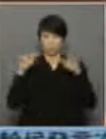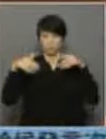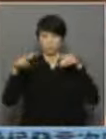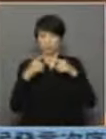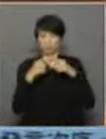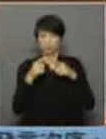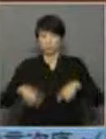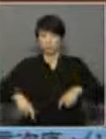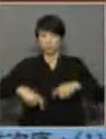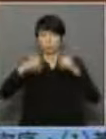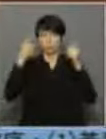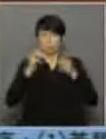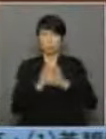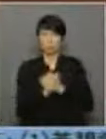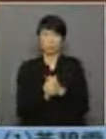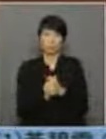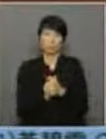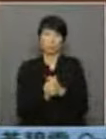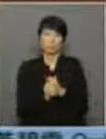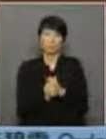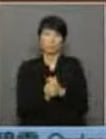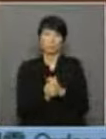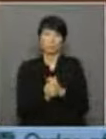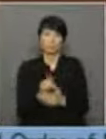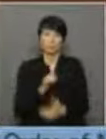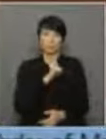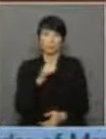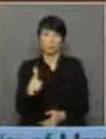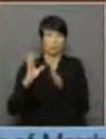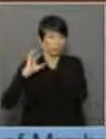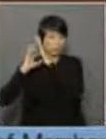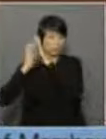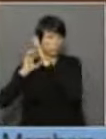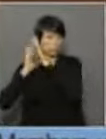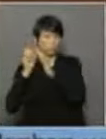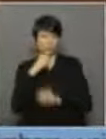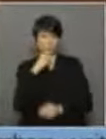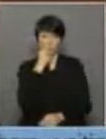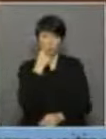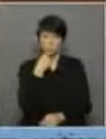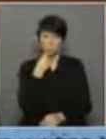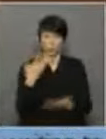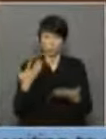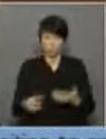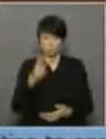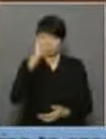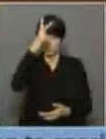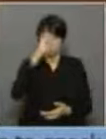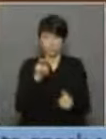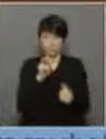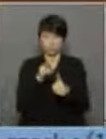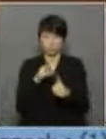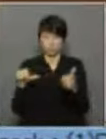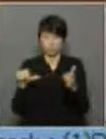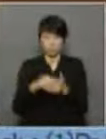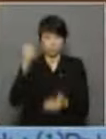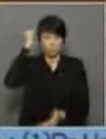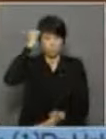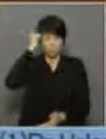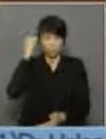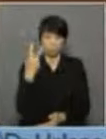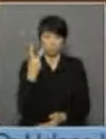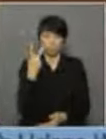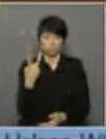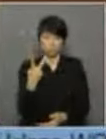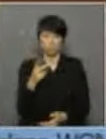做林煥光，佢出席電台節目嘅時候就話：今屆政府管治係歷來最困難嘅，一兩個議員拉布咧